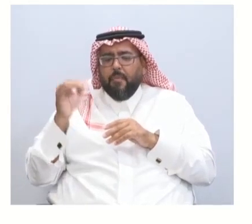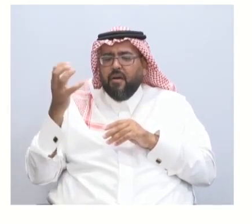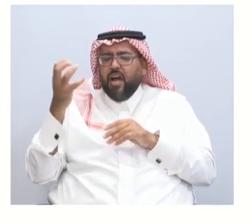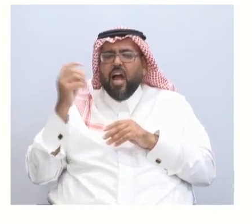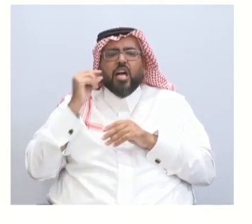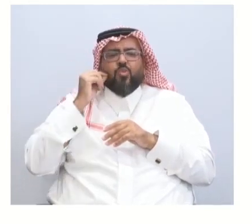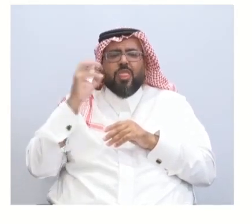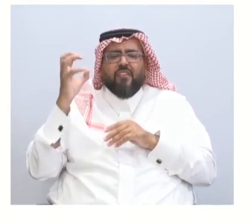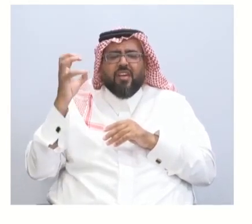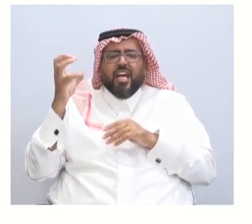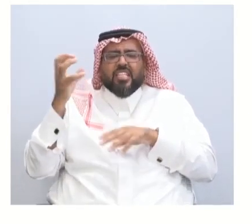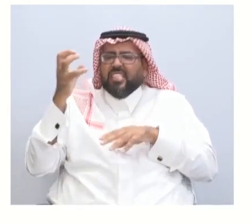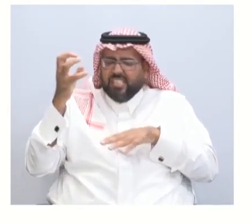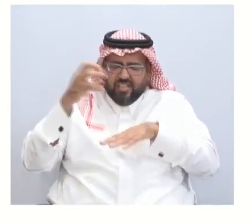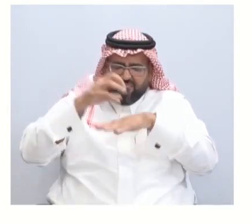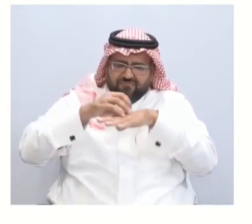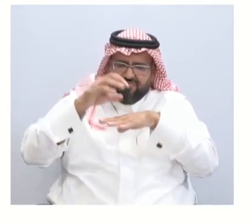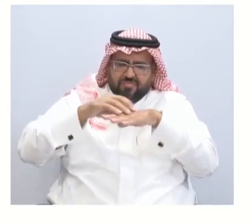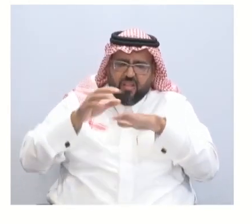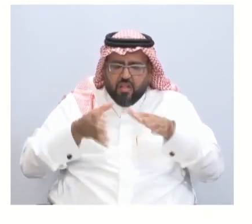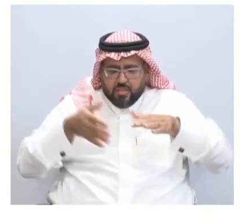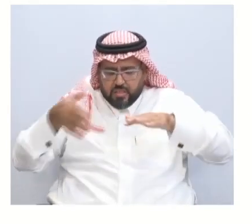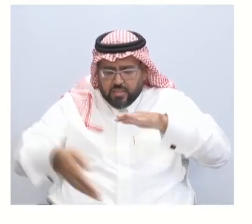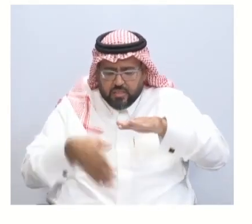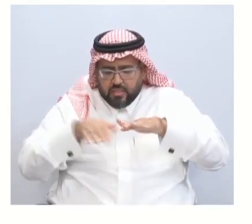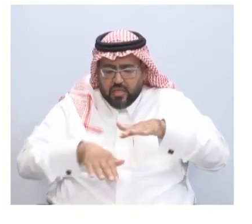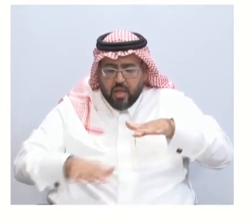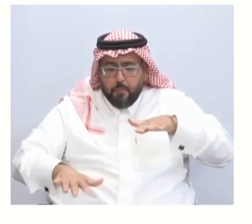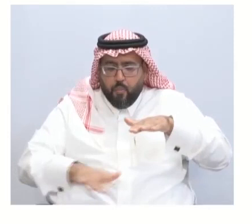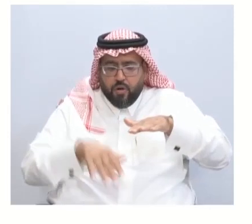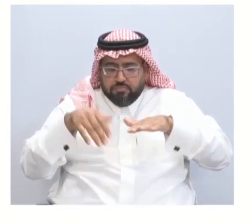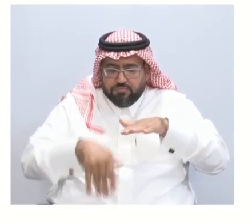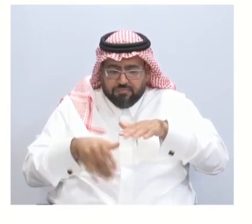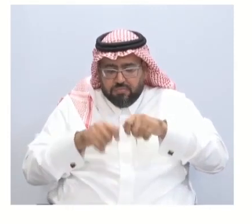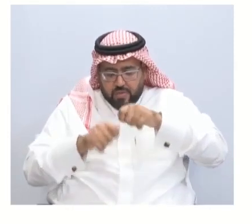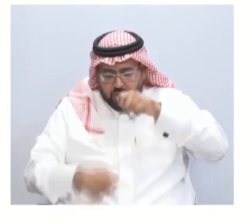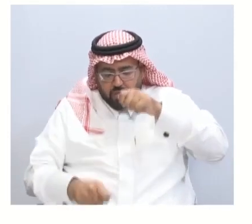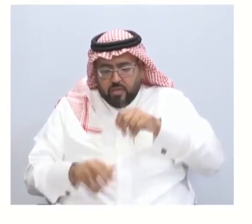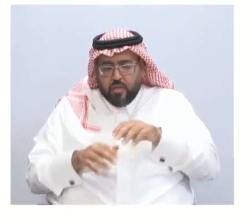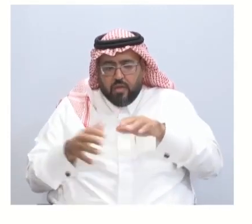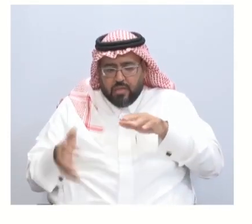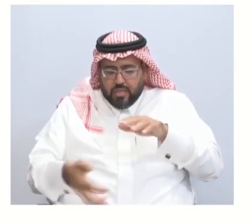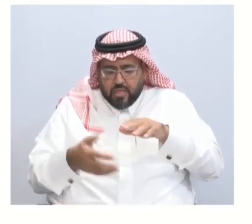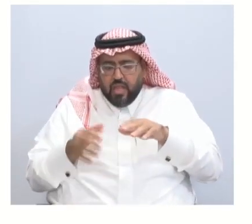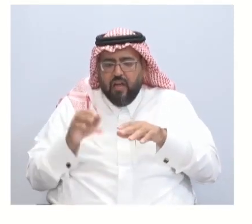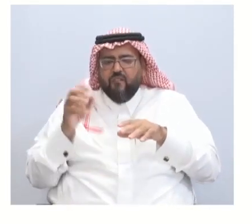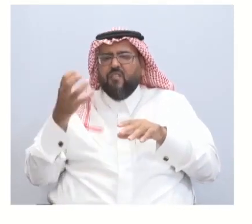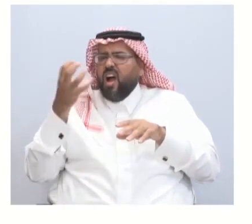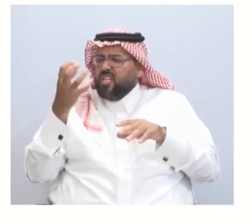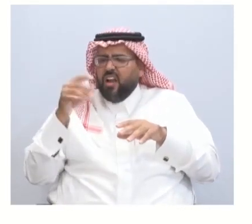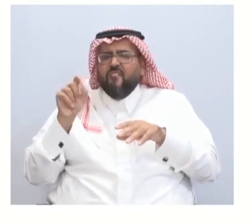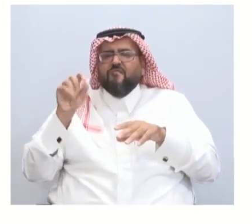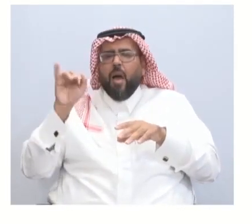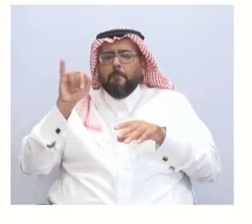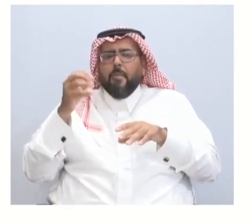من تراكم نباتات قديمه في مستنقعات المناطق الاستوائيه وان وجود طبقه من الفحم الحجر في القاره